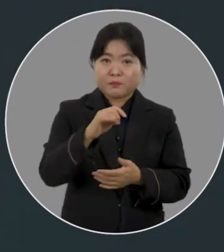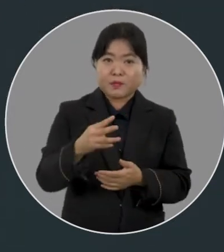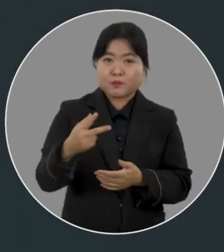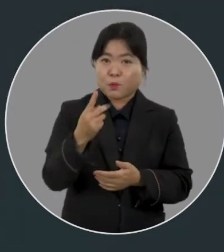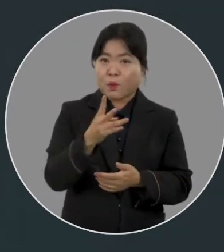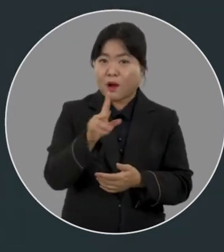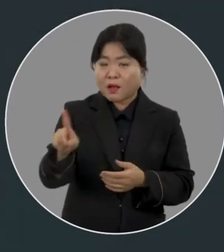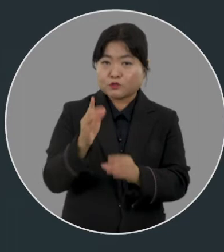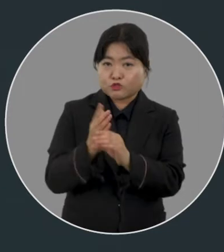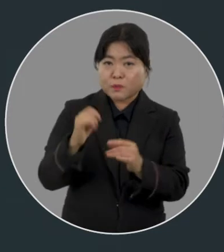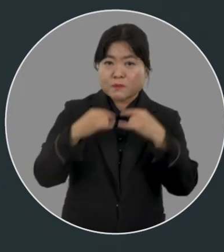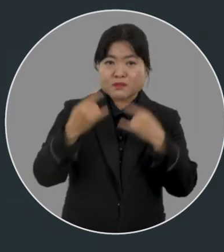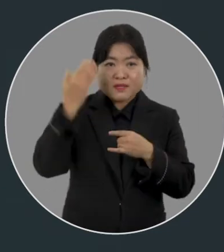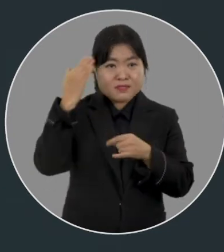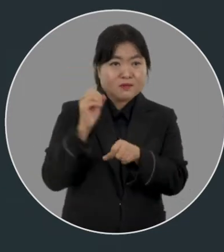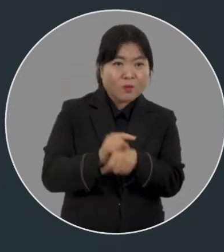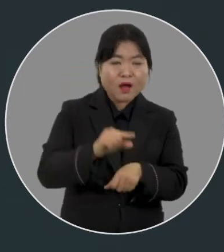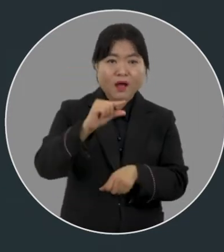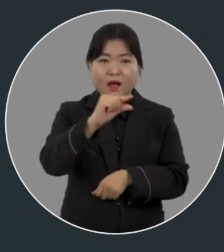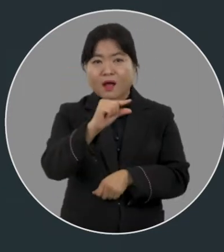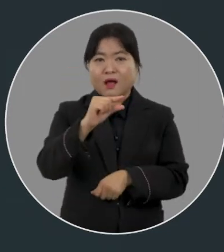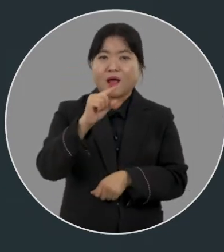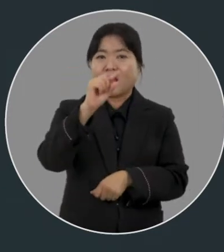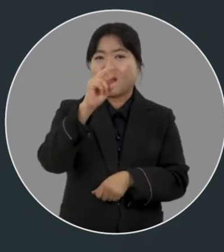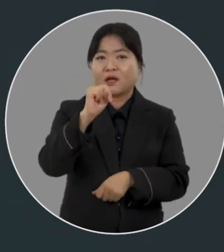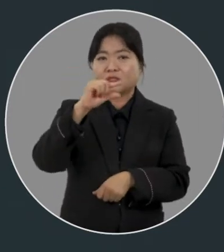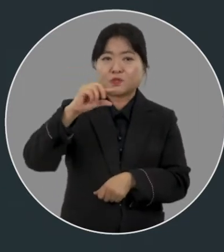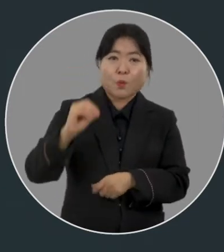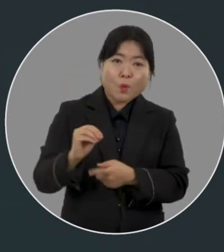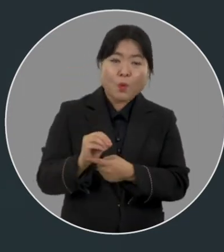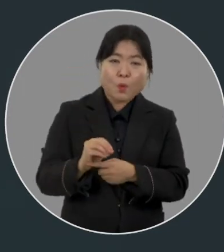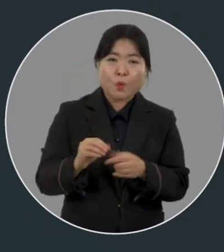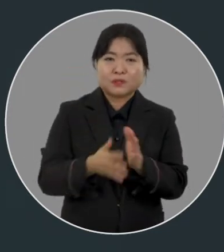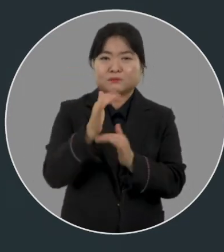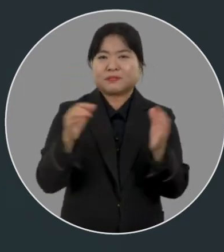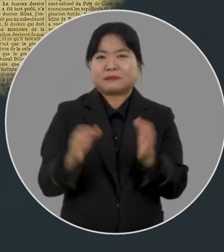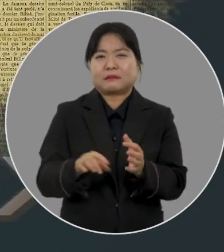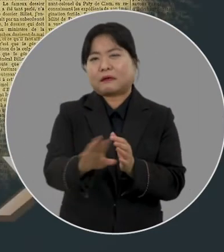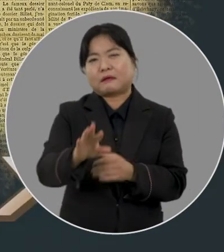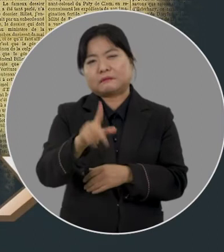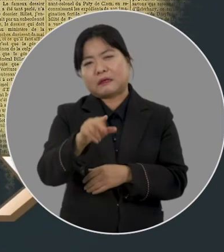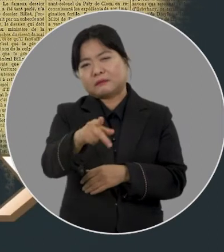졸라를 중심으로 프랑스의 지성과 NGO 시민단체들이 아무리 그래도 이거는 아니다 해서 나는